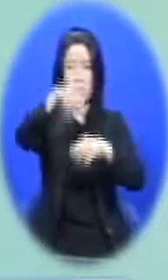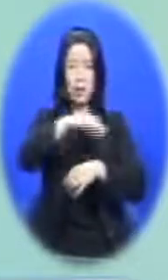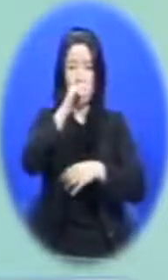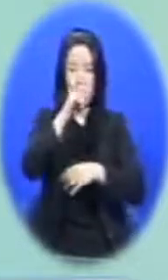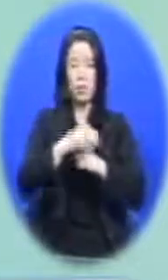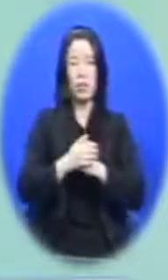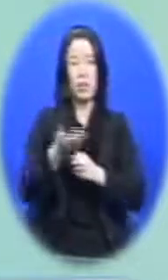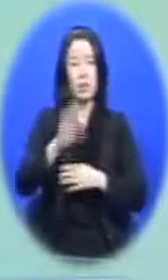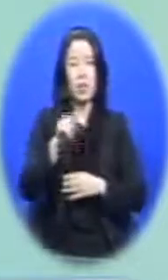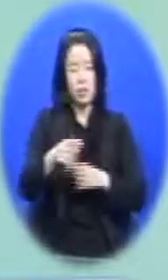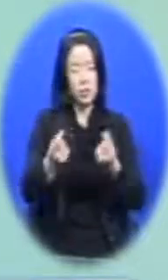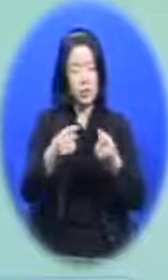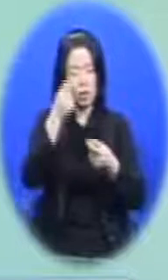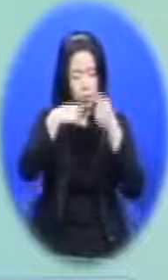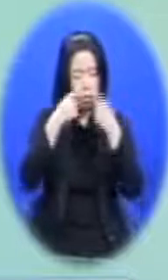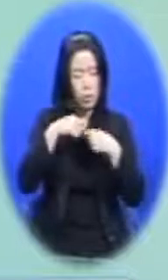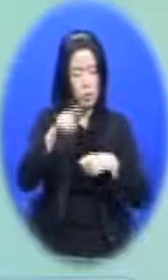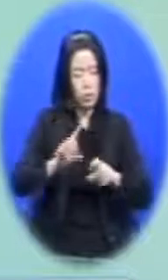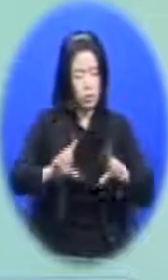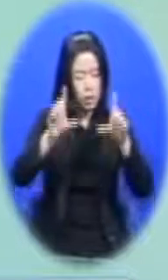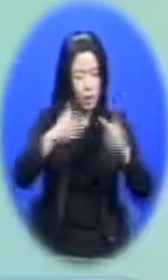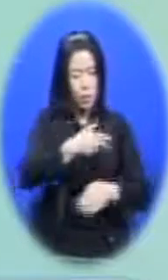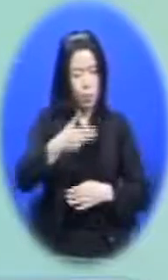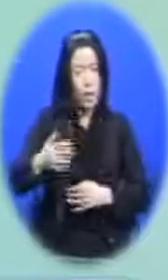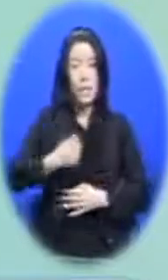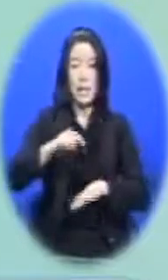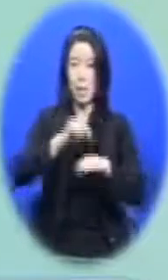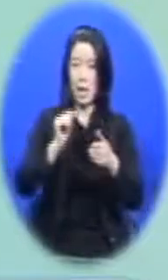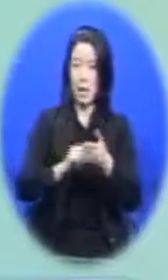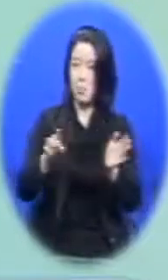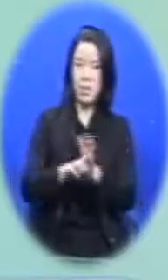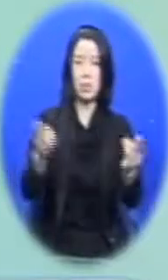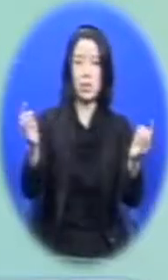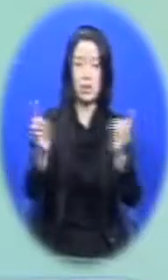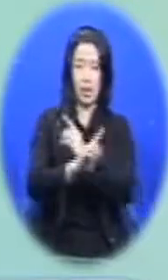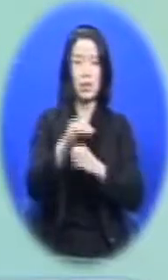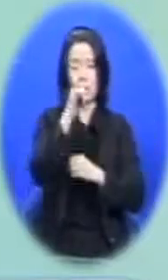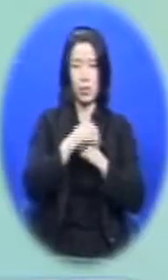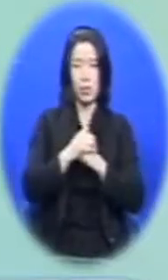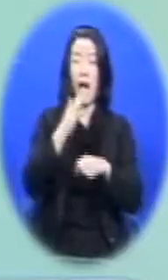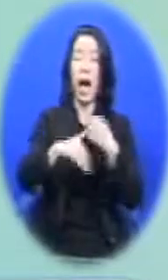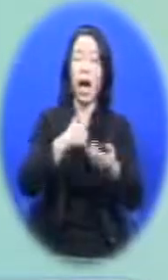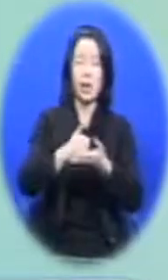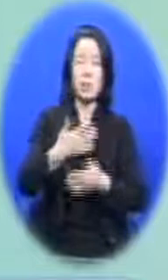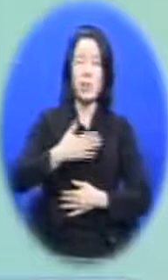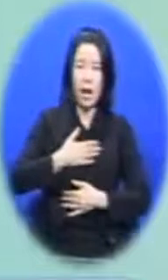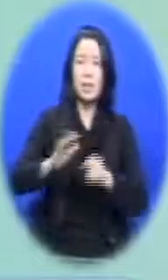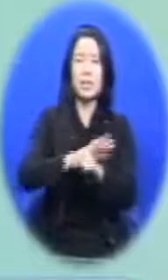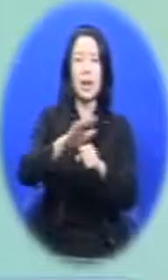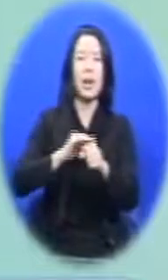근데 그렇게 울었던 그날이 지나고 난 다음에 제 마음에 믿음이 달라져 버렸어요. 하나님은 나를